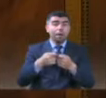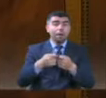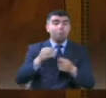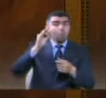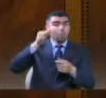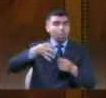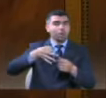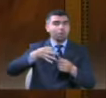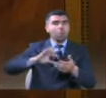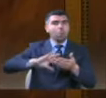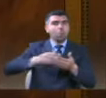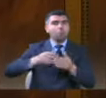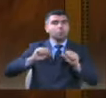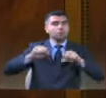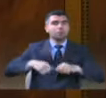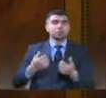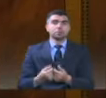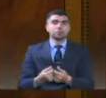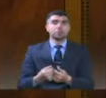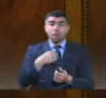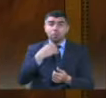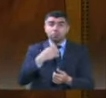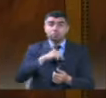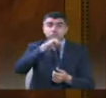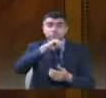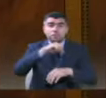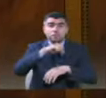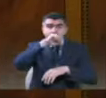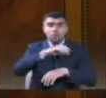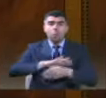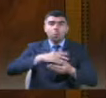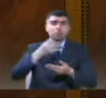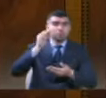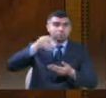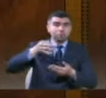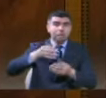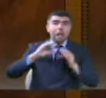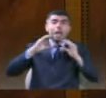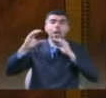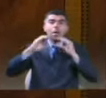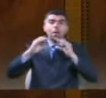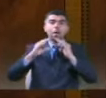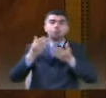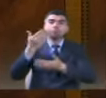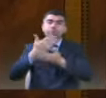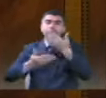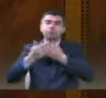مجتمعية بالأساس، إيمانا منا بأن الحوار الاجتماعي هو محطة مصالحة